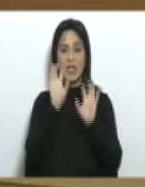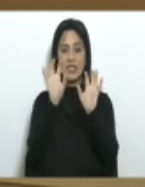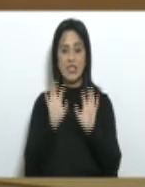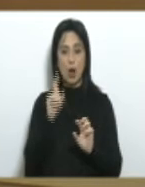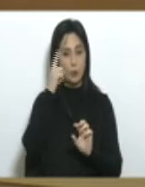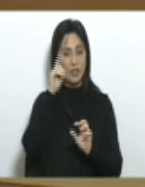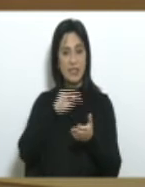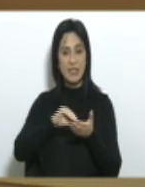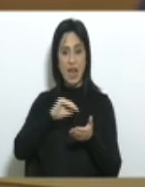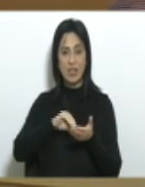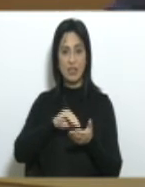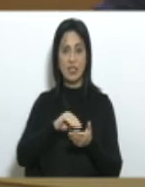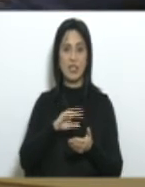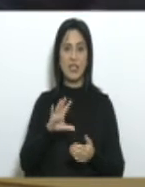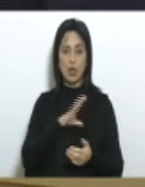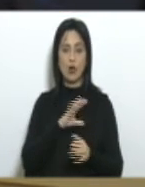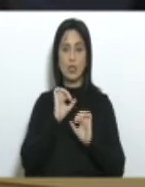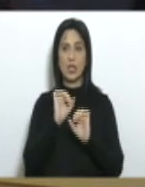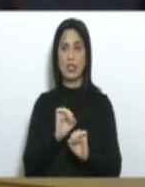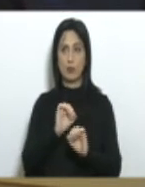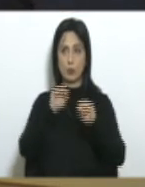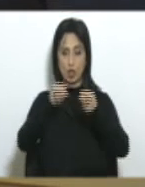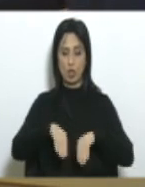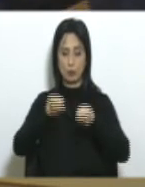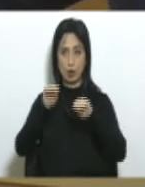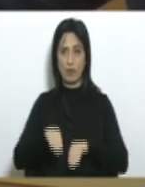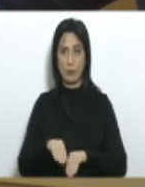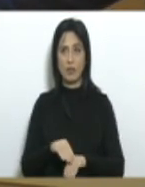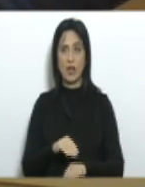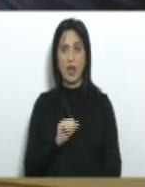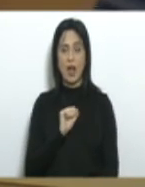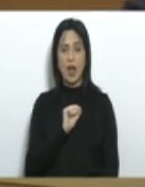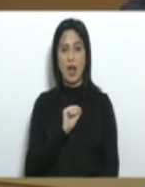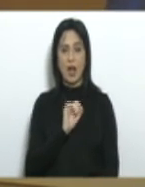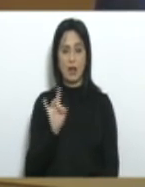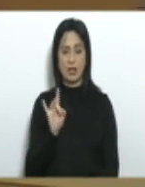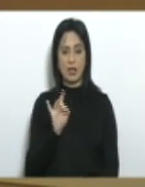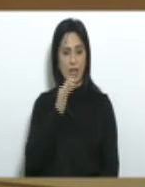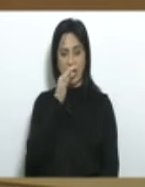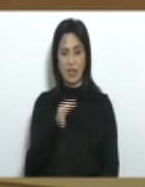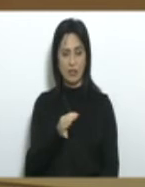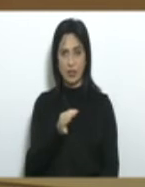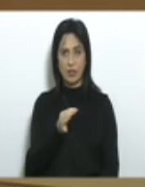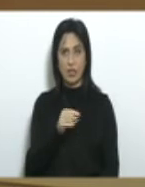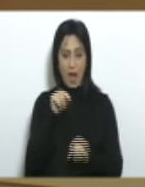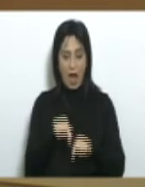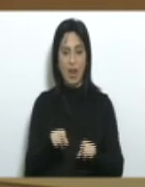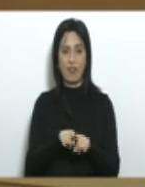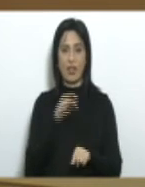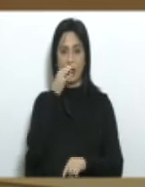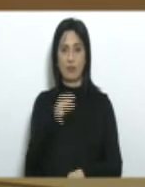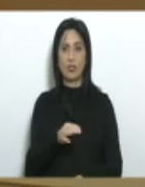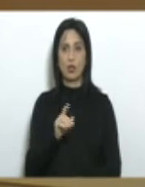საკანონმდებლო ინიციატივით იქნეს დაცული და შემუშავებული. Არ გეტყვით, აქვე გეტყვით